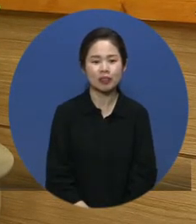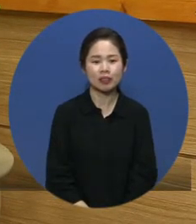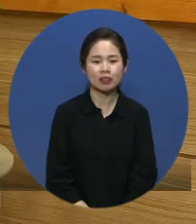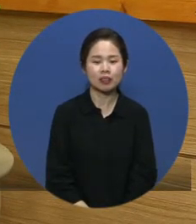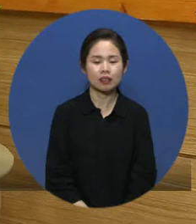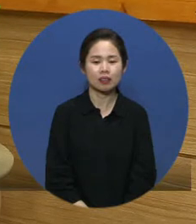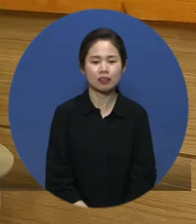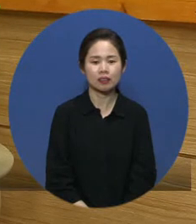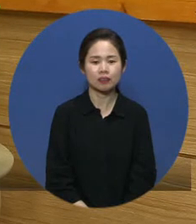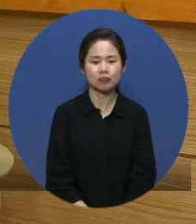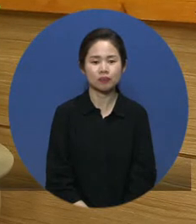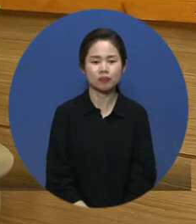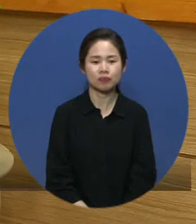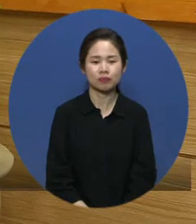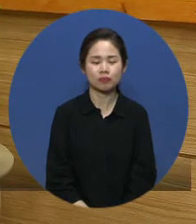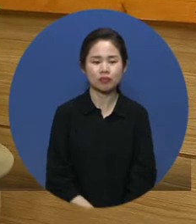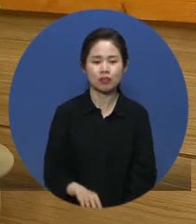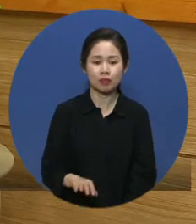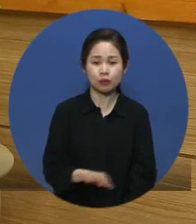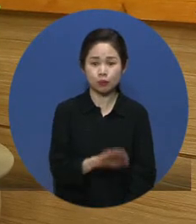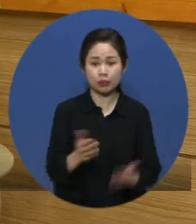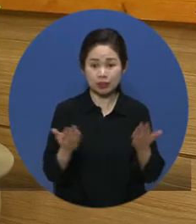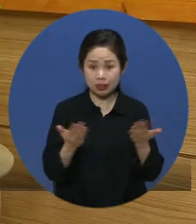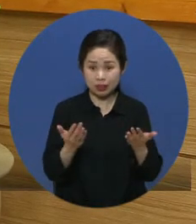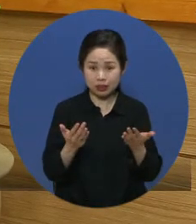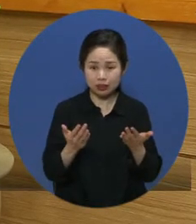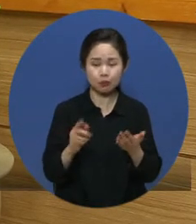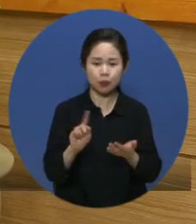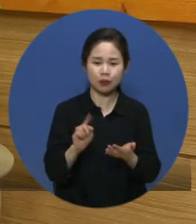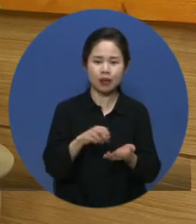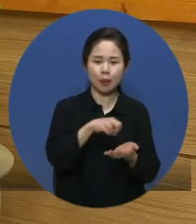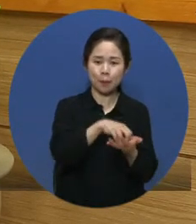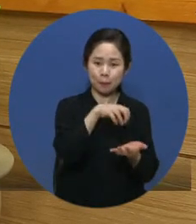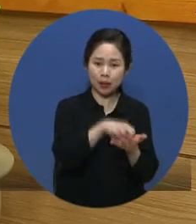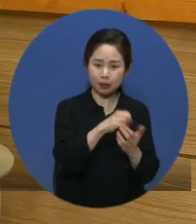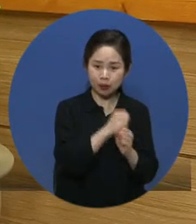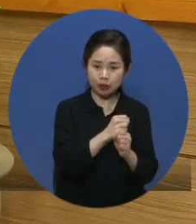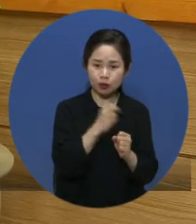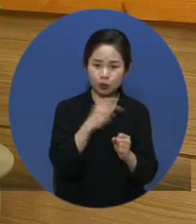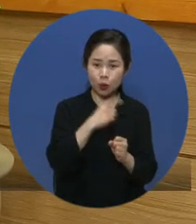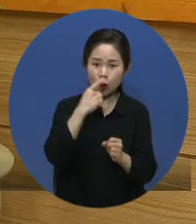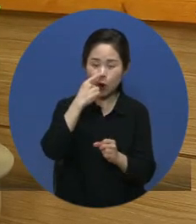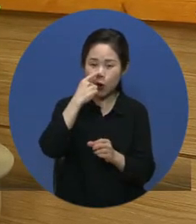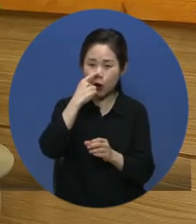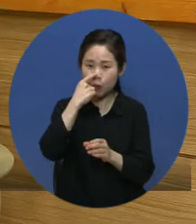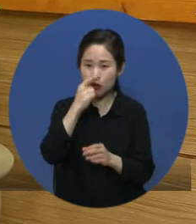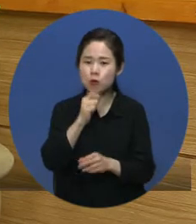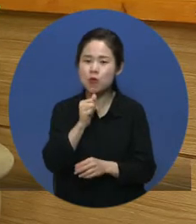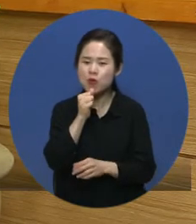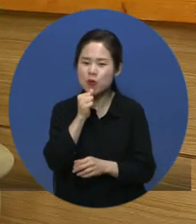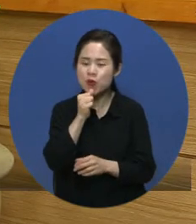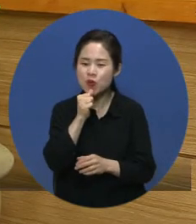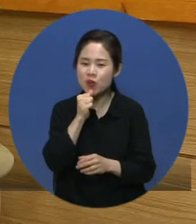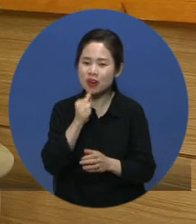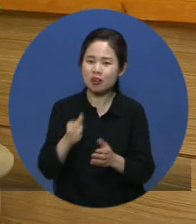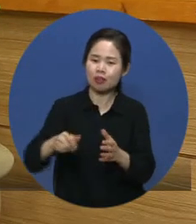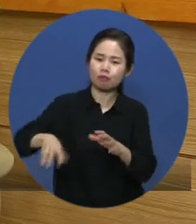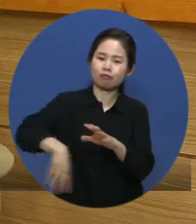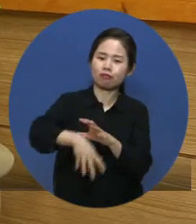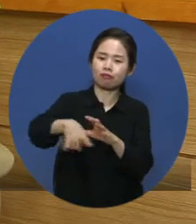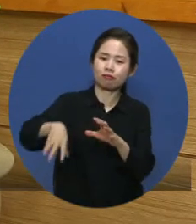없나요? 저희들이 제과 제빵이나 커피 로스팅을 하는 곳이다 보니까